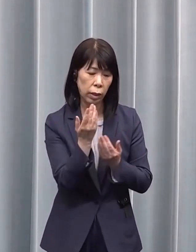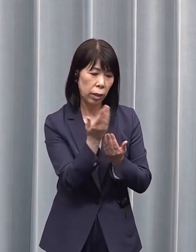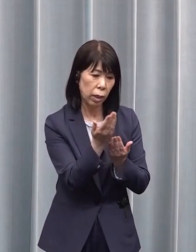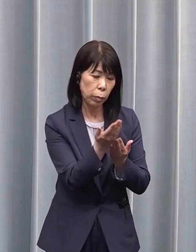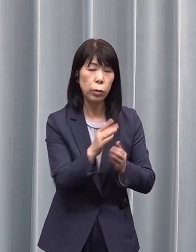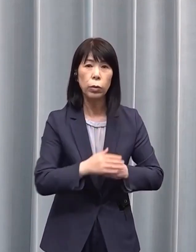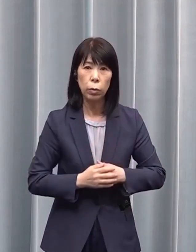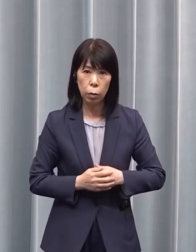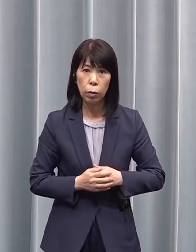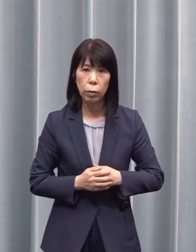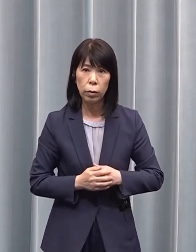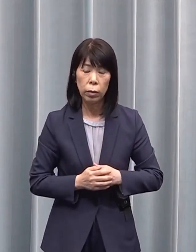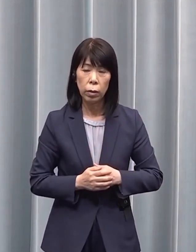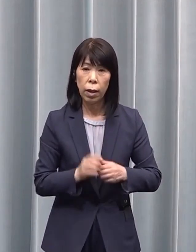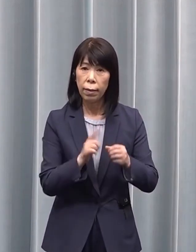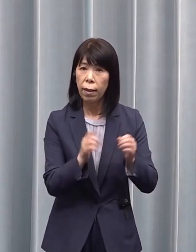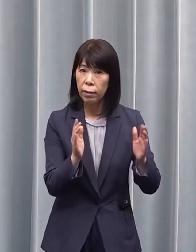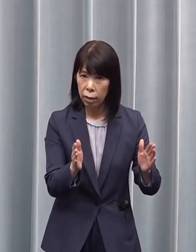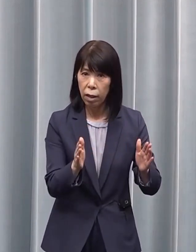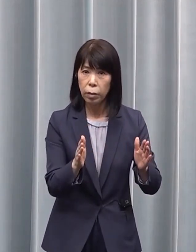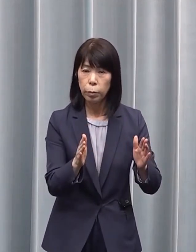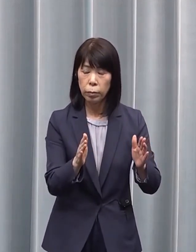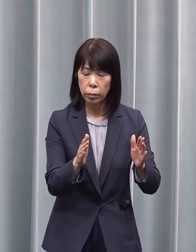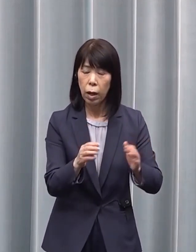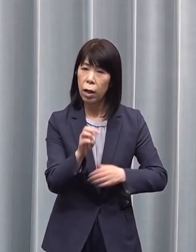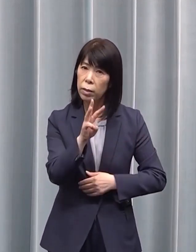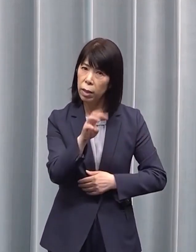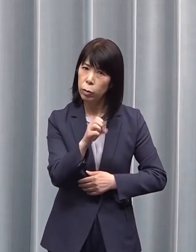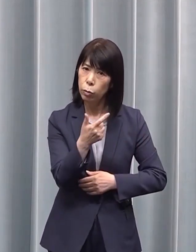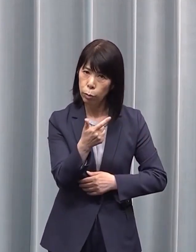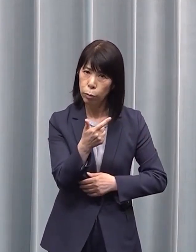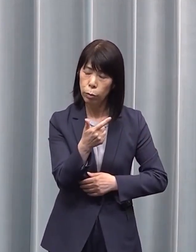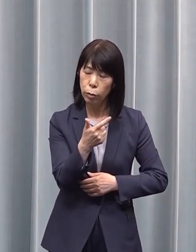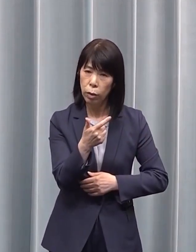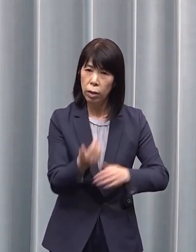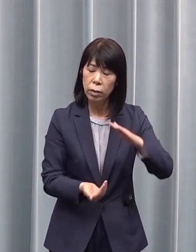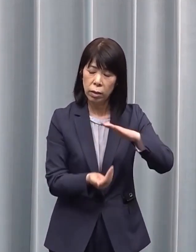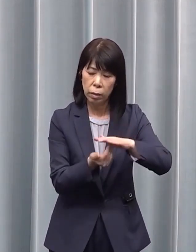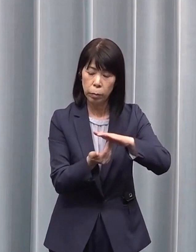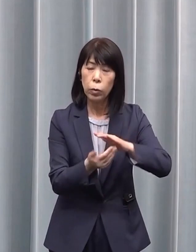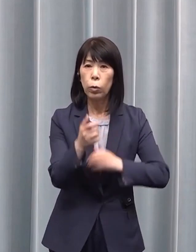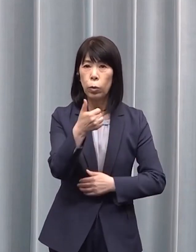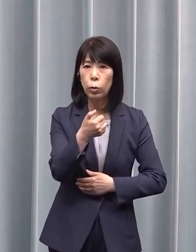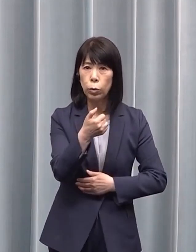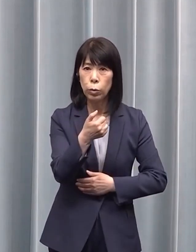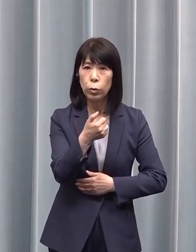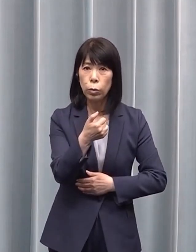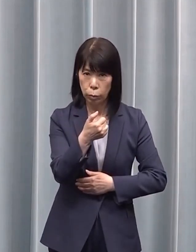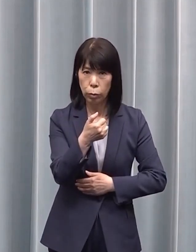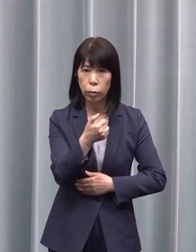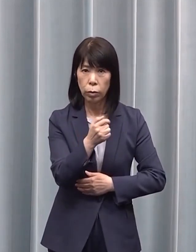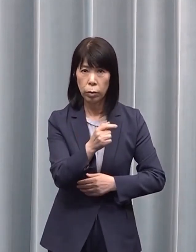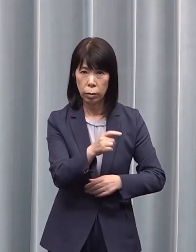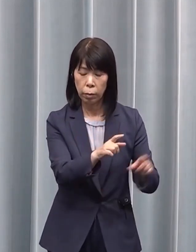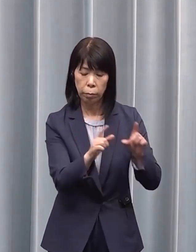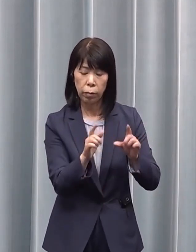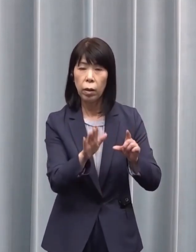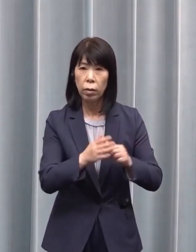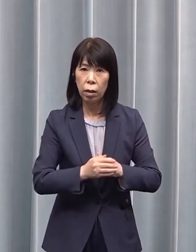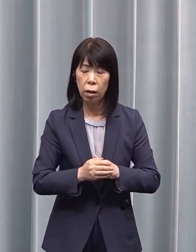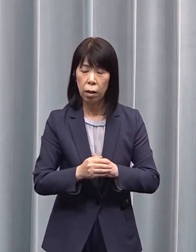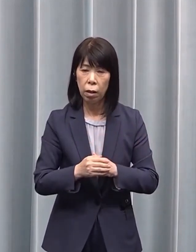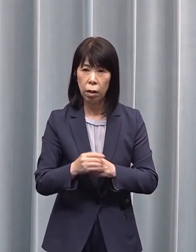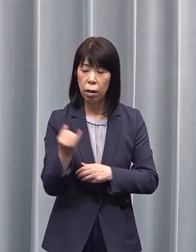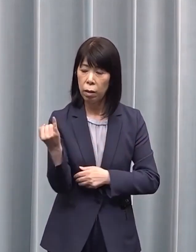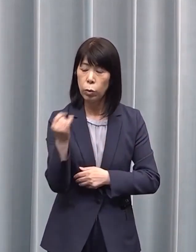ところ、年間できてもやはり36件マックスでも50件程度だろうと、彼女の言う120